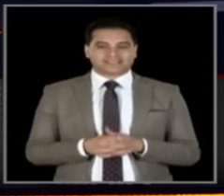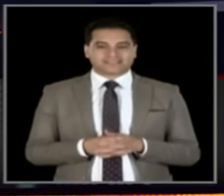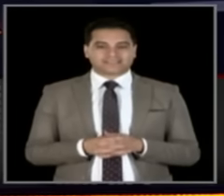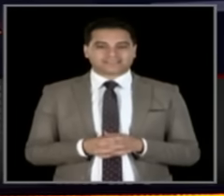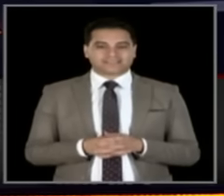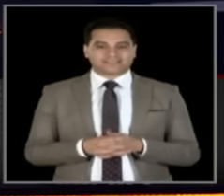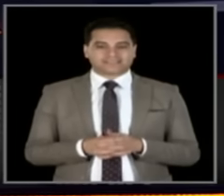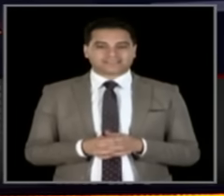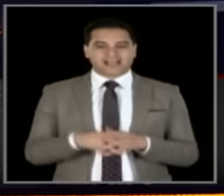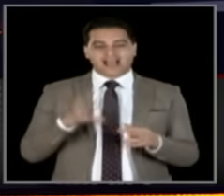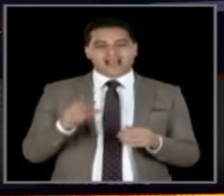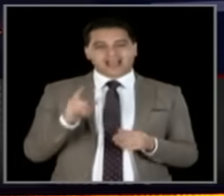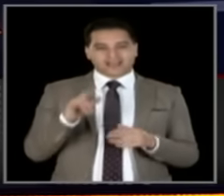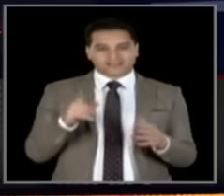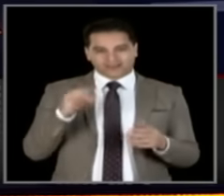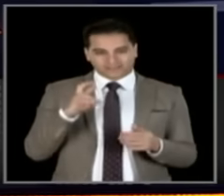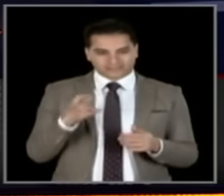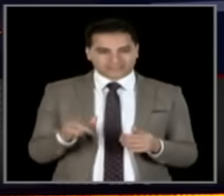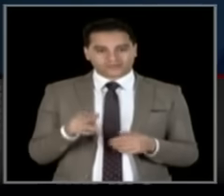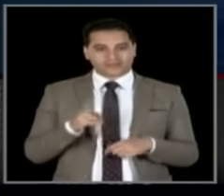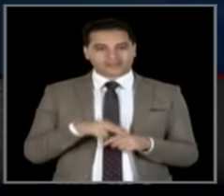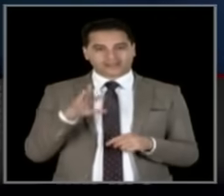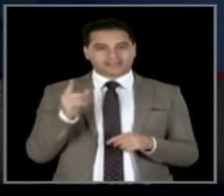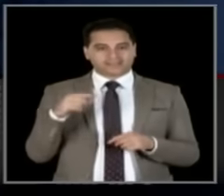هاني رمزي وهند صبري.